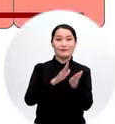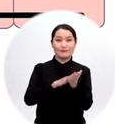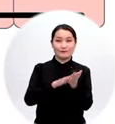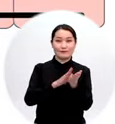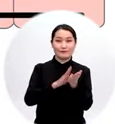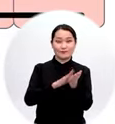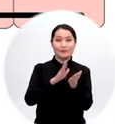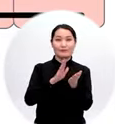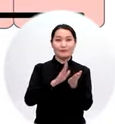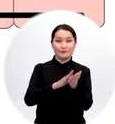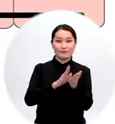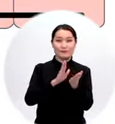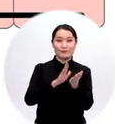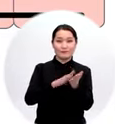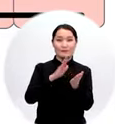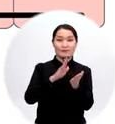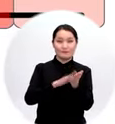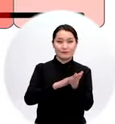И 1 2 3 1 2 3 1 2 3 1 2 3.